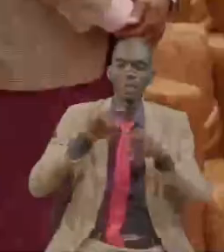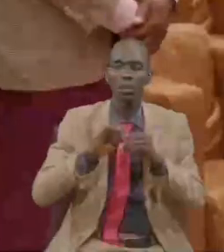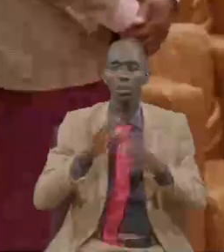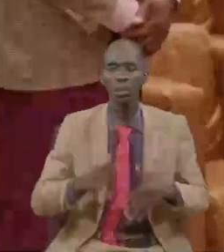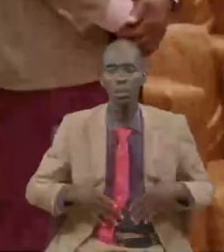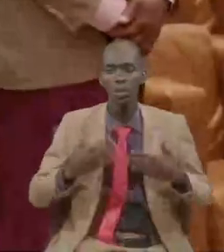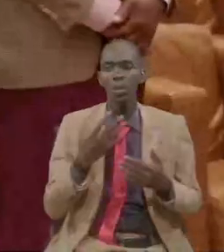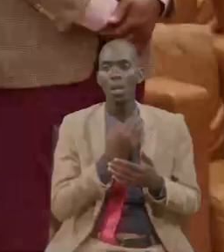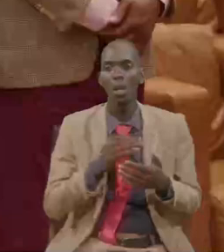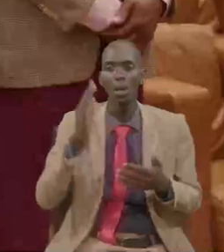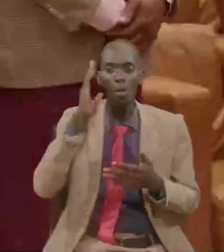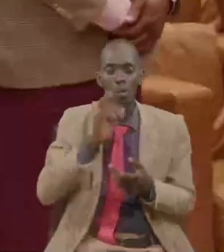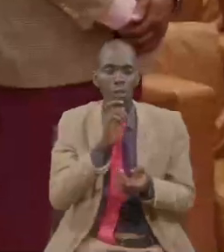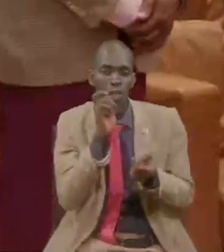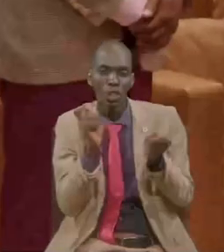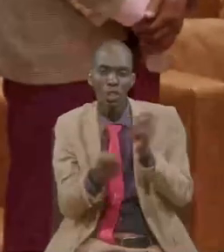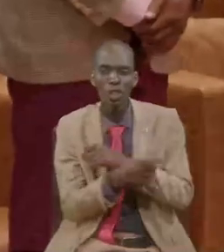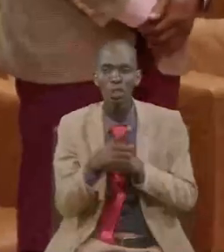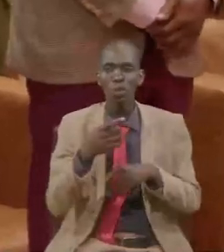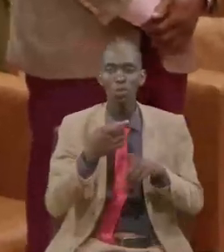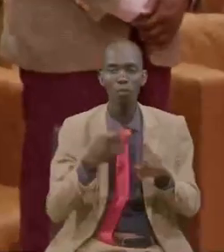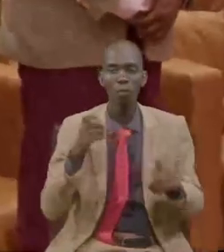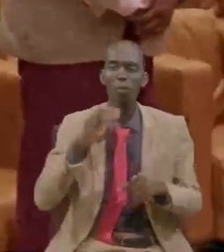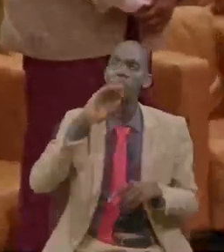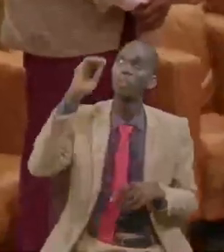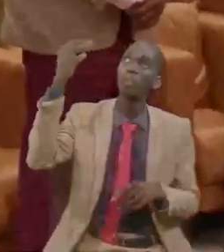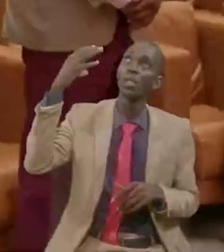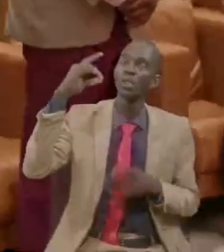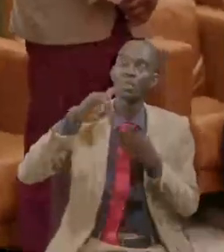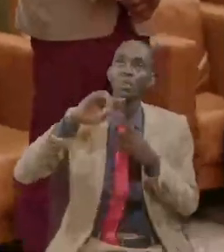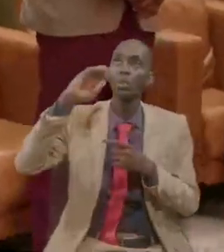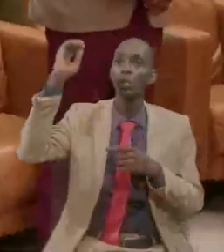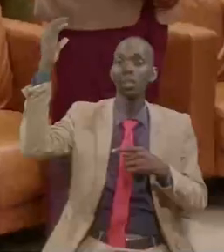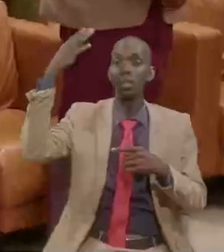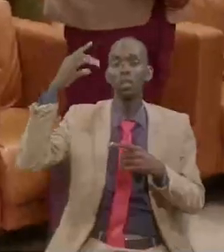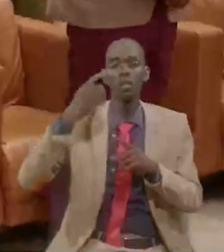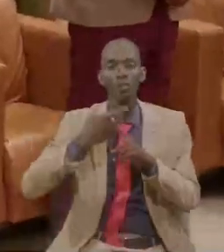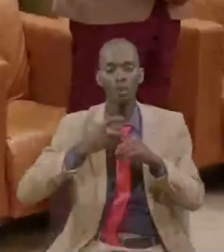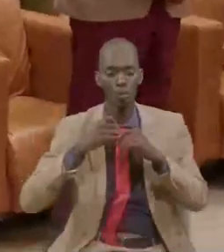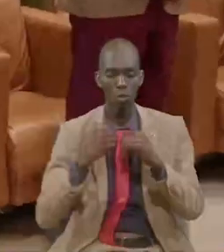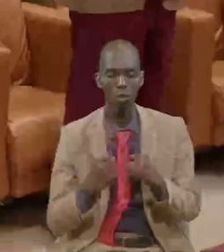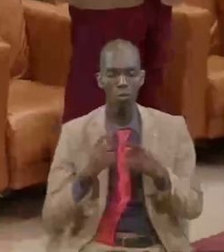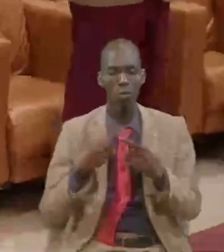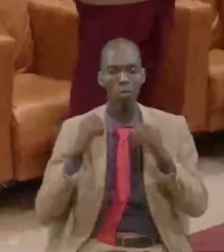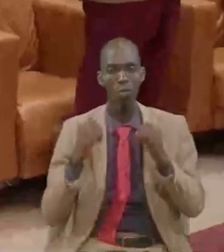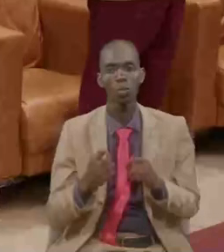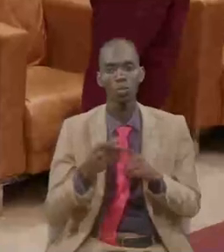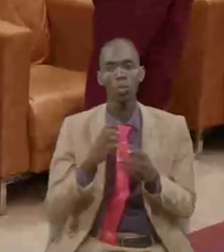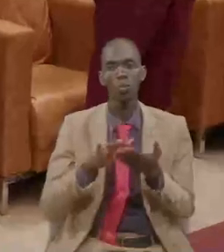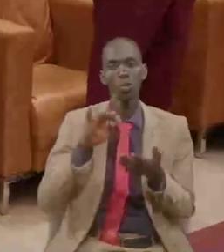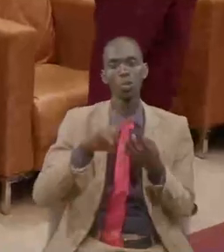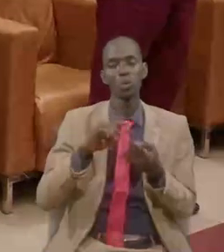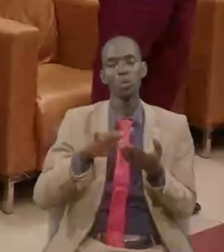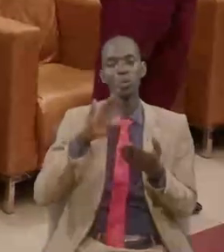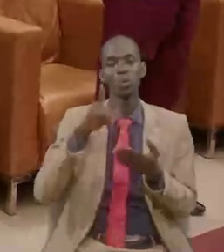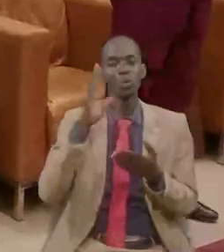vie, qu'il vous change de la grâce à la grâce, de gloire en gloire, de force en force, que